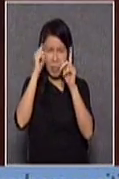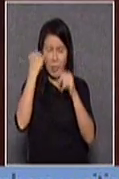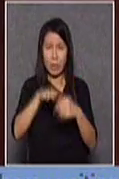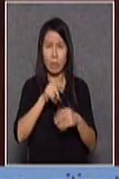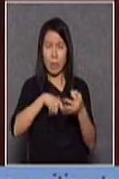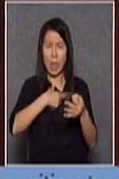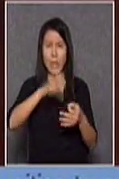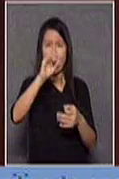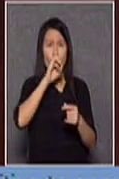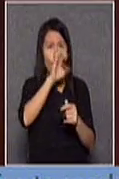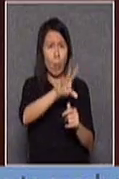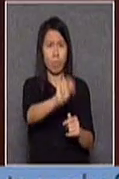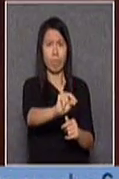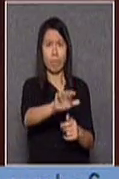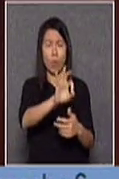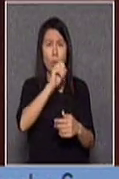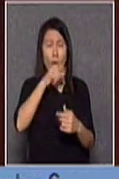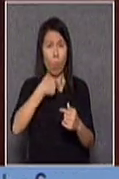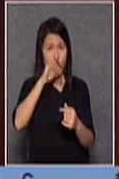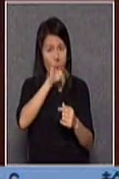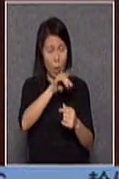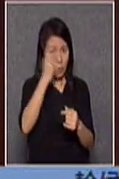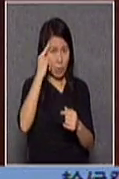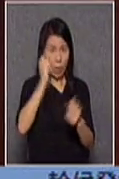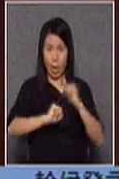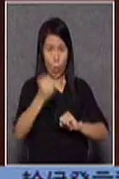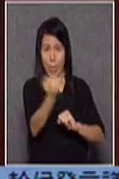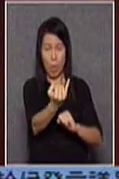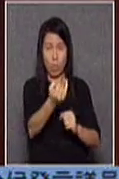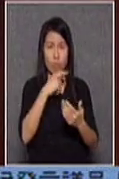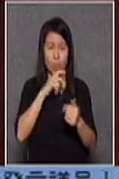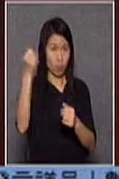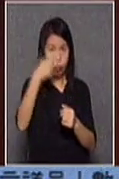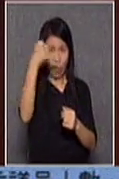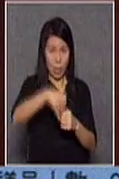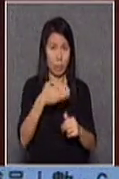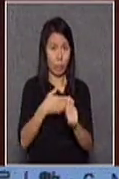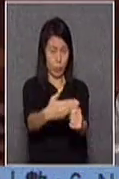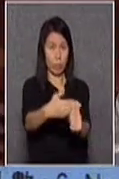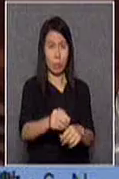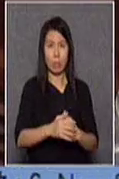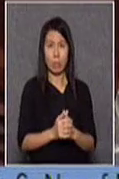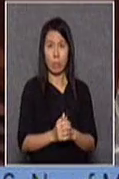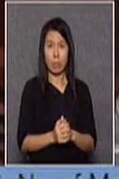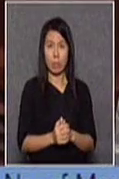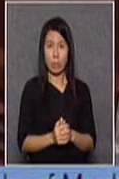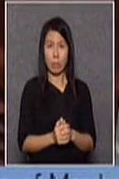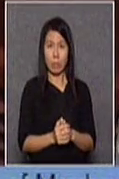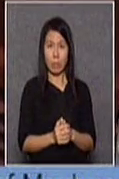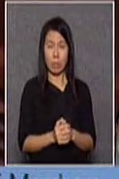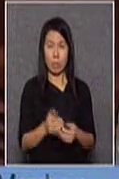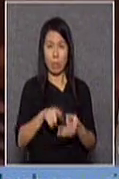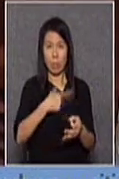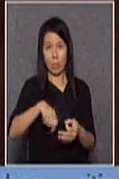你再在這裡亂說話，我又告訴你聽你是行為不檢，再下一次我就趕你出去。郭佩凡議